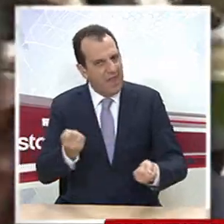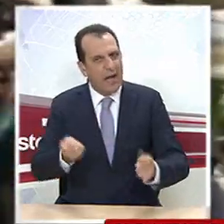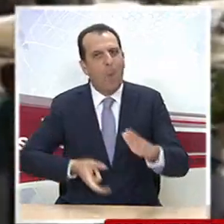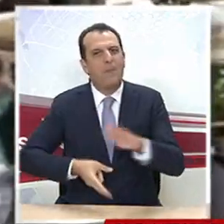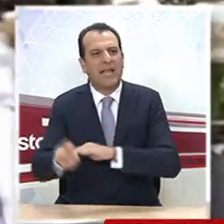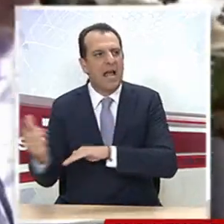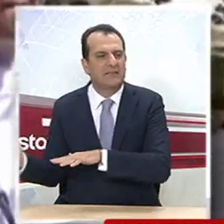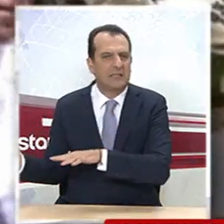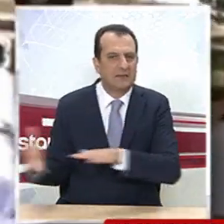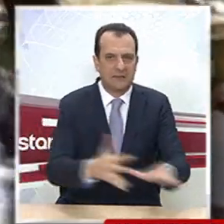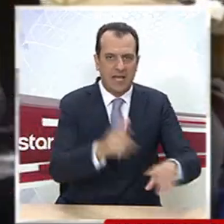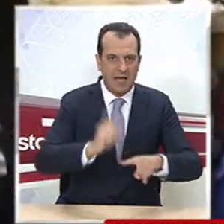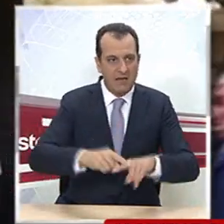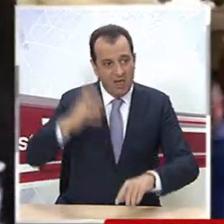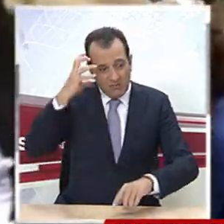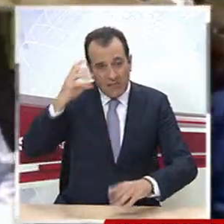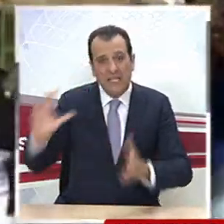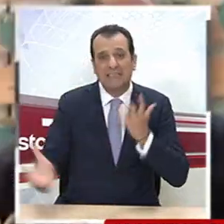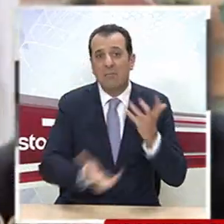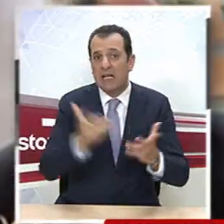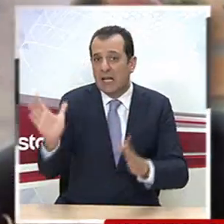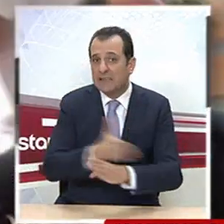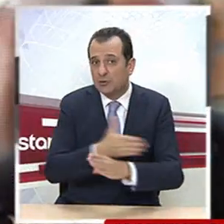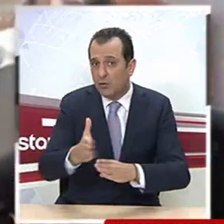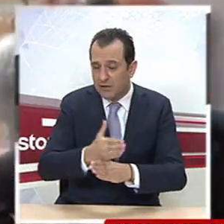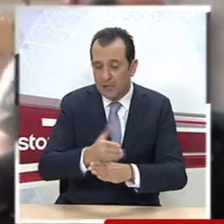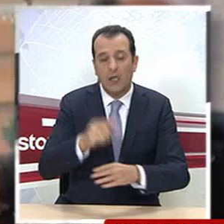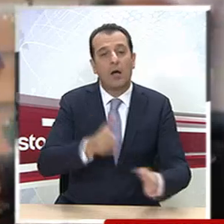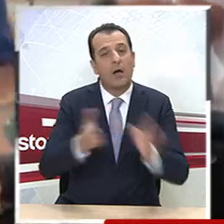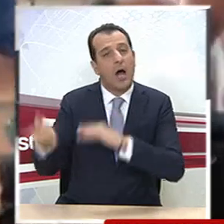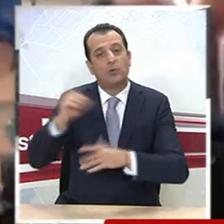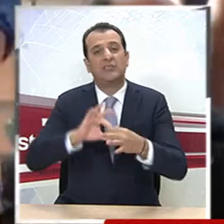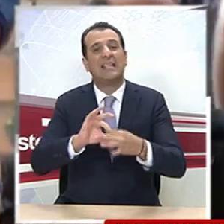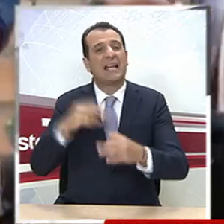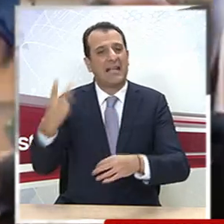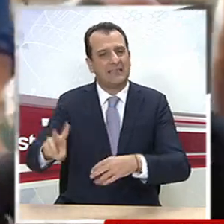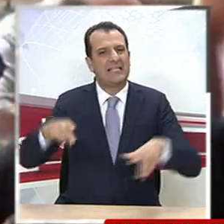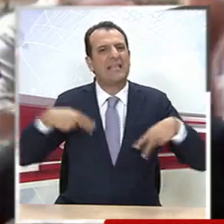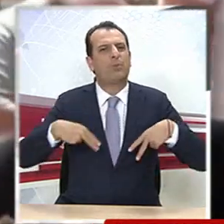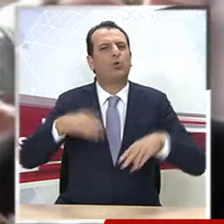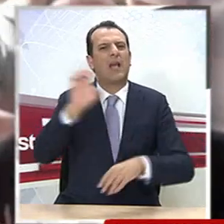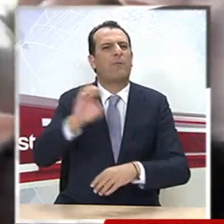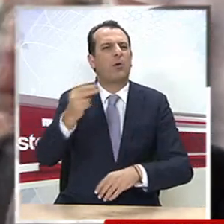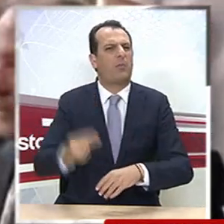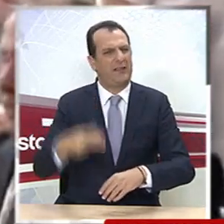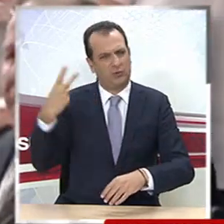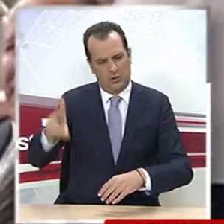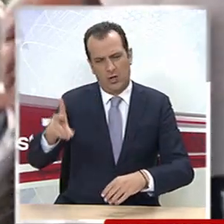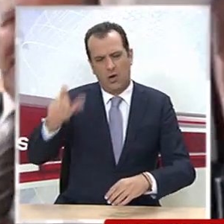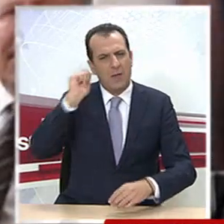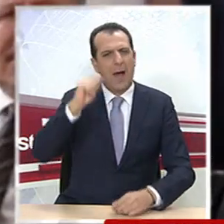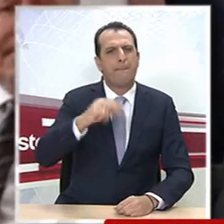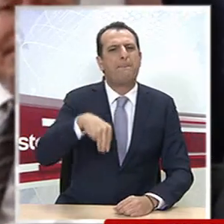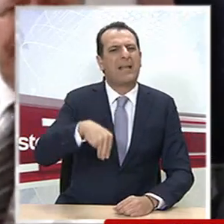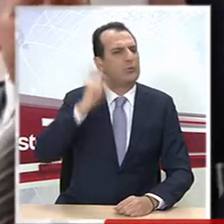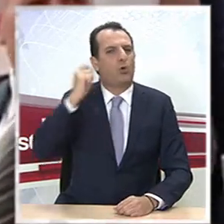μεταναστών, ενώ θύμισε και την καταστροφή της Σμύρνης. Παράλληλα, Ελένη, ο στενός συνεργάτης του Νταγί Μπερντογάν και πρώην υπουργός Ευρωπαϊκών Υποθέσεων Εγκεμέν Μπαγής,